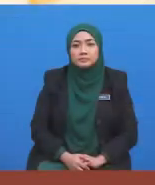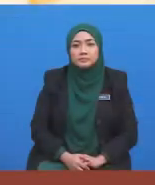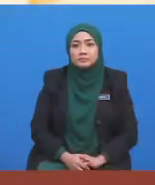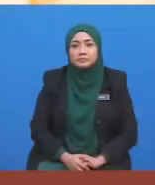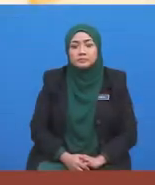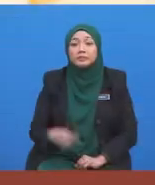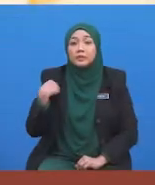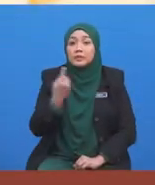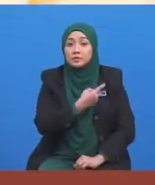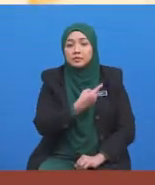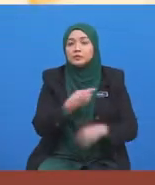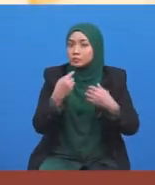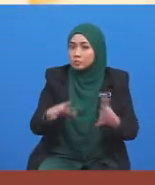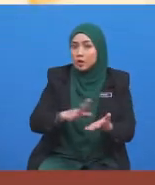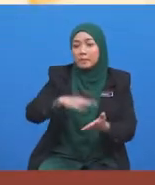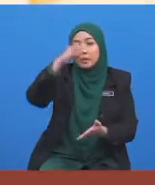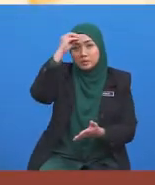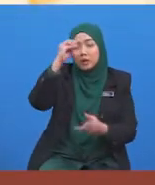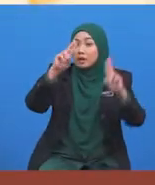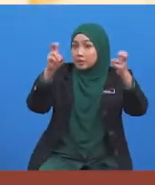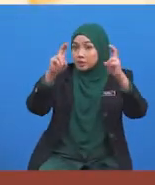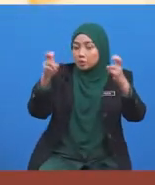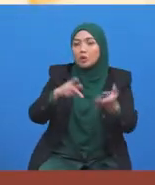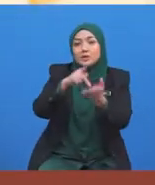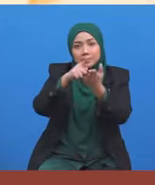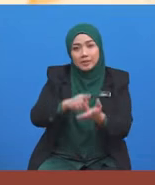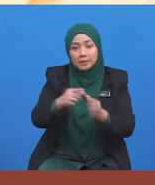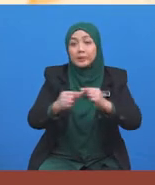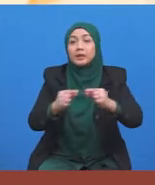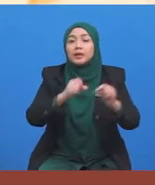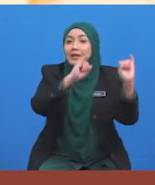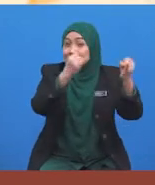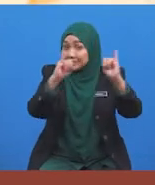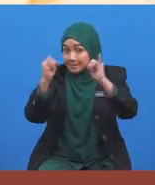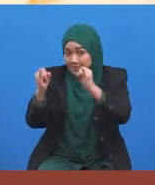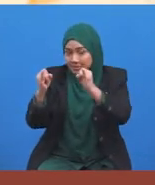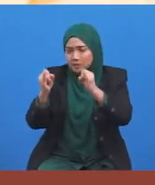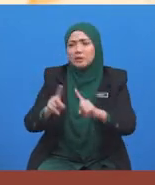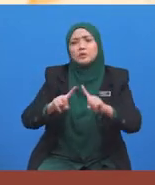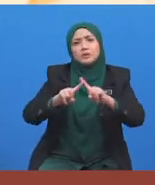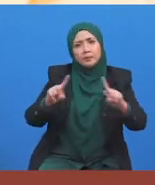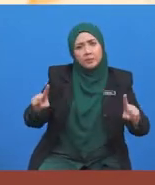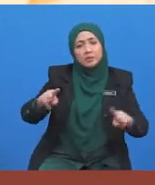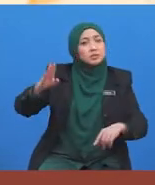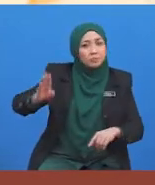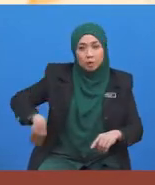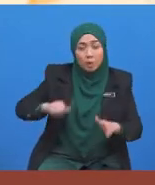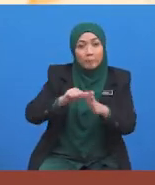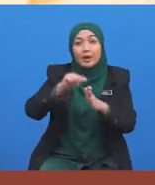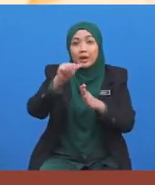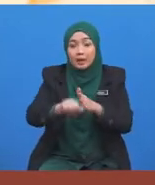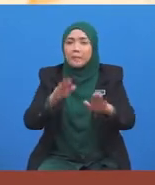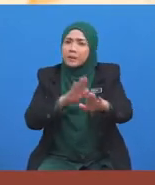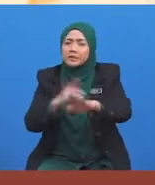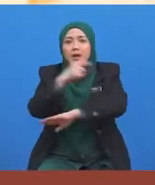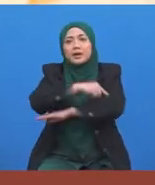Baiklah pelajar, kita telah selesai mempelajari tajuk kesan pergerakan jisim. Namun, sebelum kelas kita berakhir pada